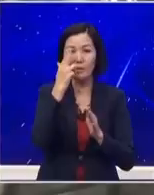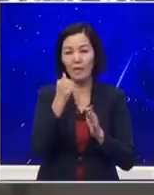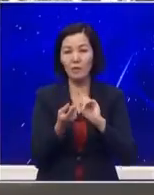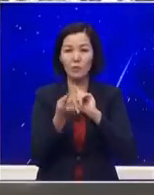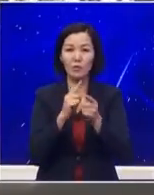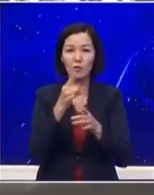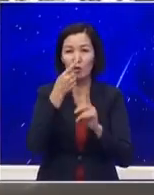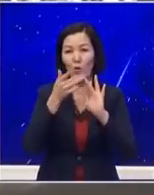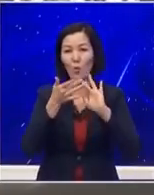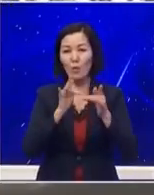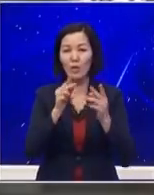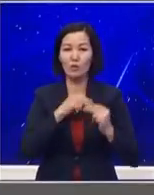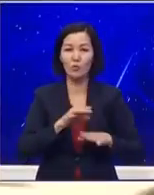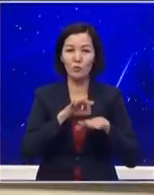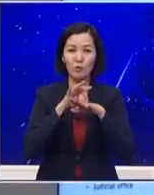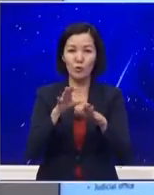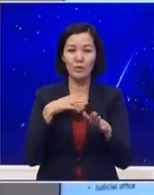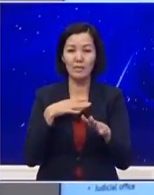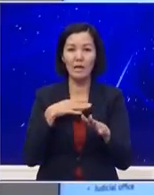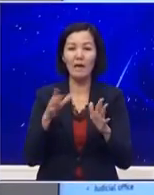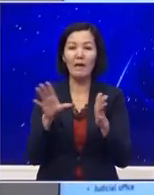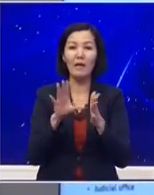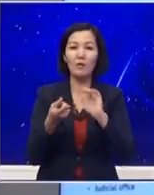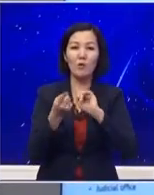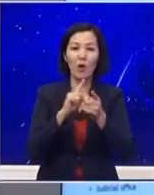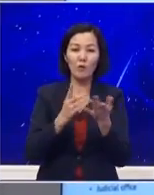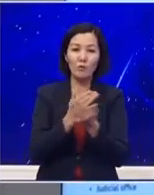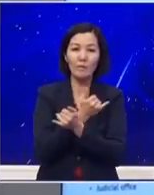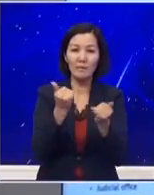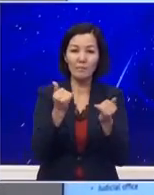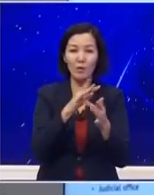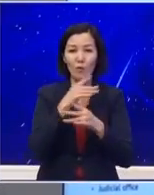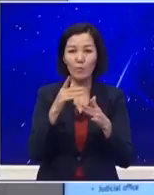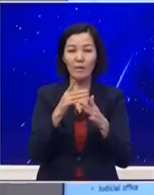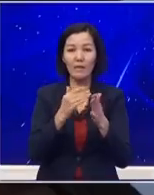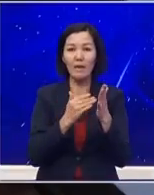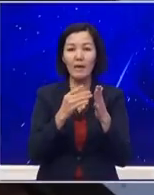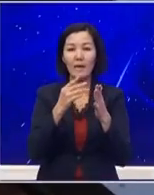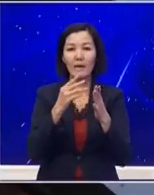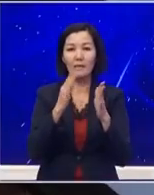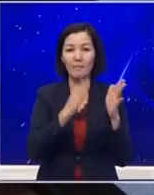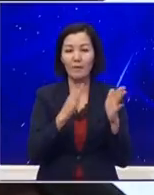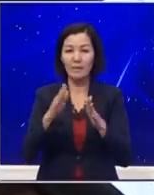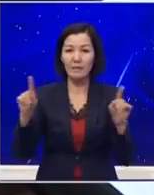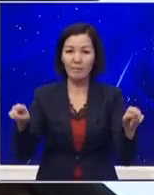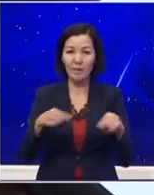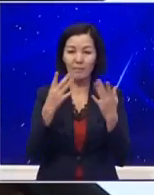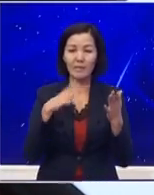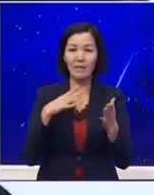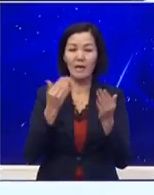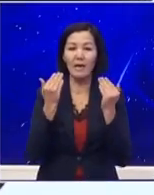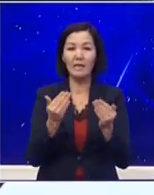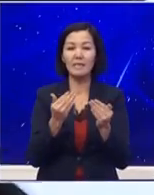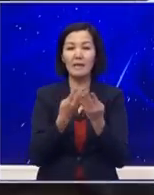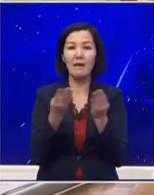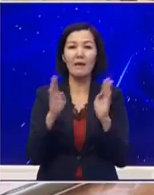жұмыс істеді. Мемлекеттік қызметтің дені электронды форматқа өтті. Тұрғындар бұл жағдайға біртіндеп бейімделді. Пандемия кезеңінде